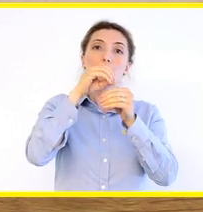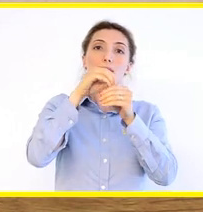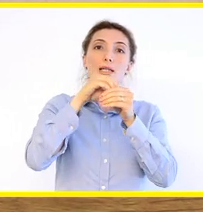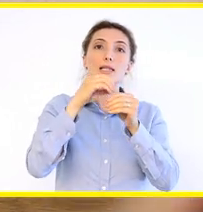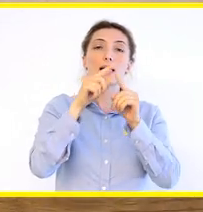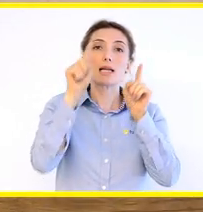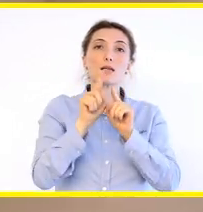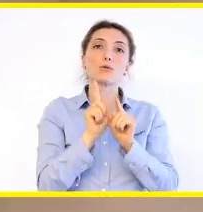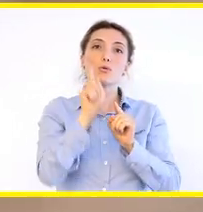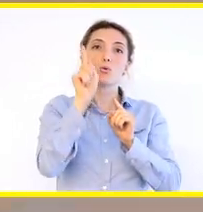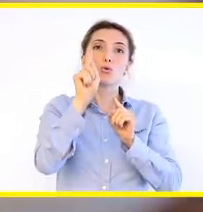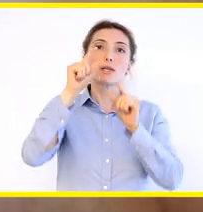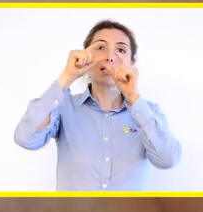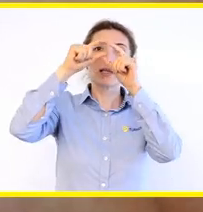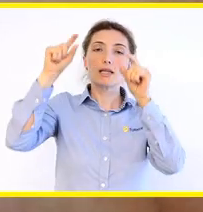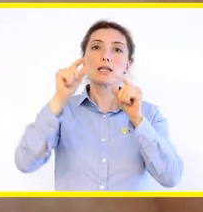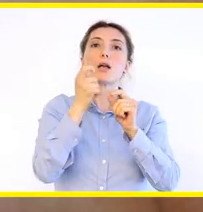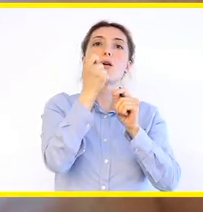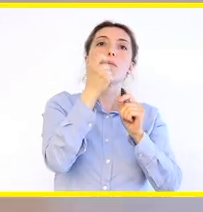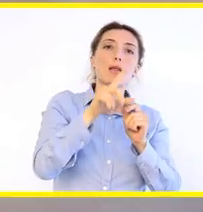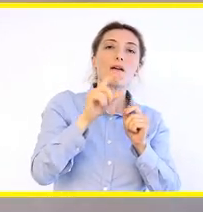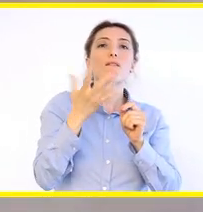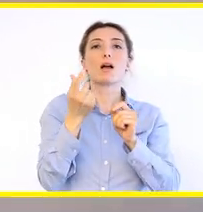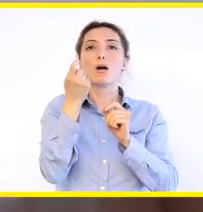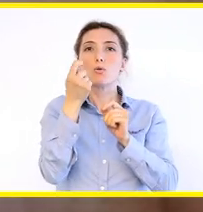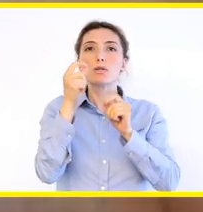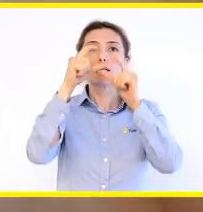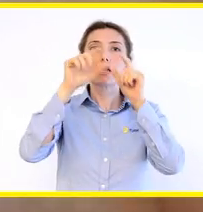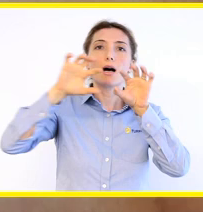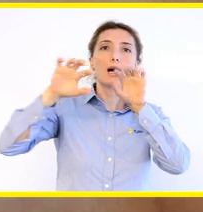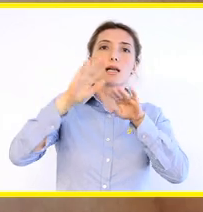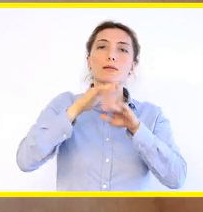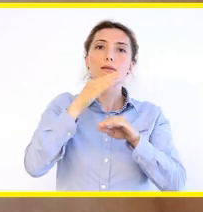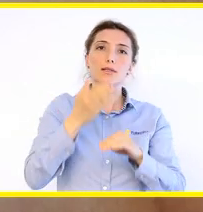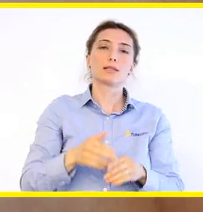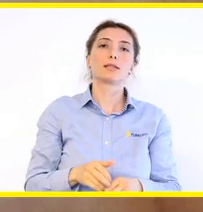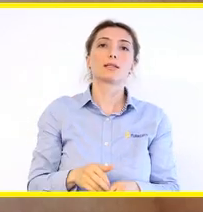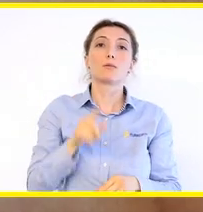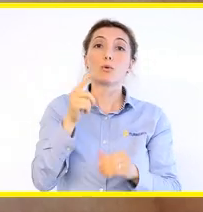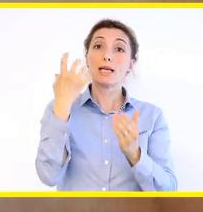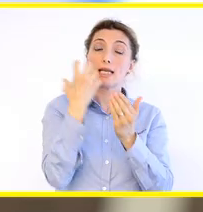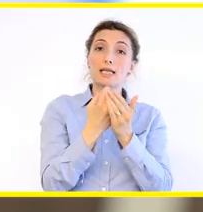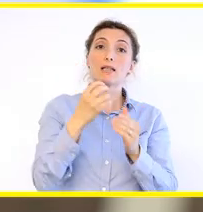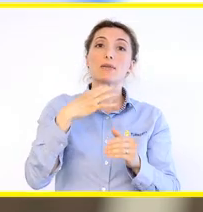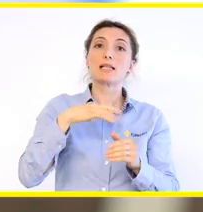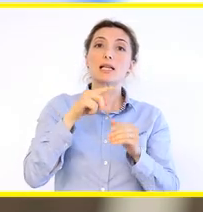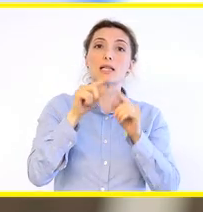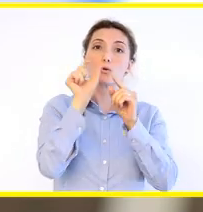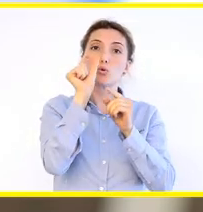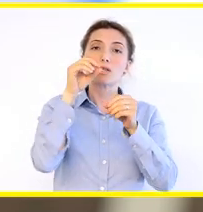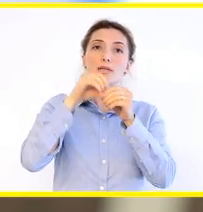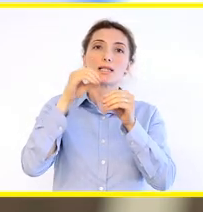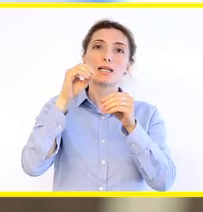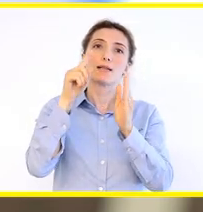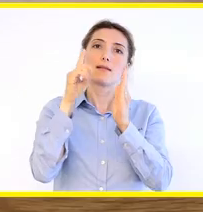üst kısmındaki sekmeleri kullanarak ücretli ya da ücretsiz olarak sınıflandırabilirsiniz. İndirmek istediğiniz